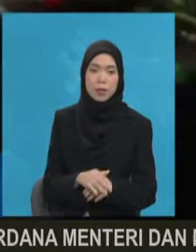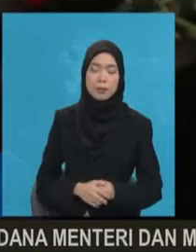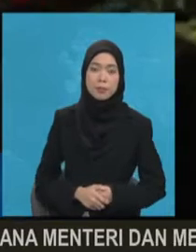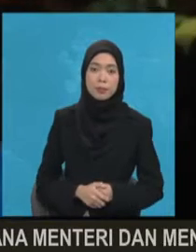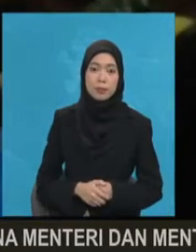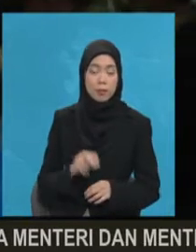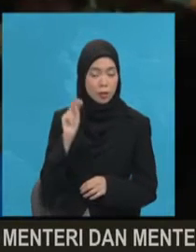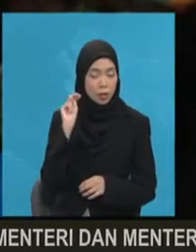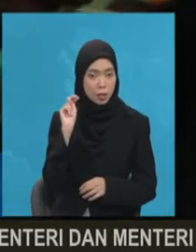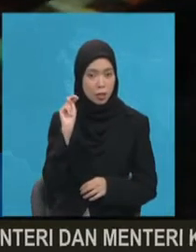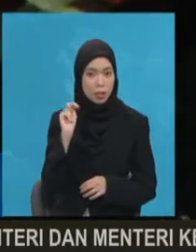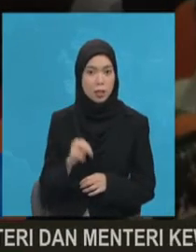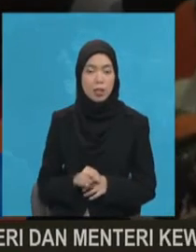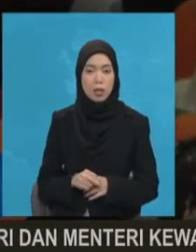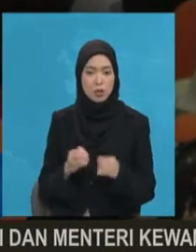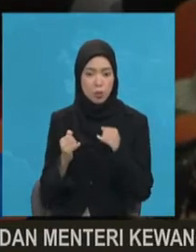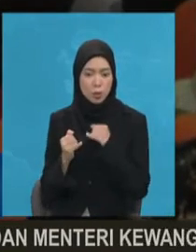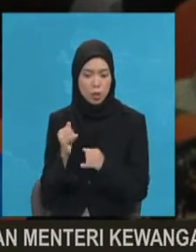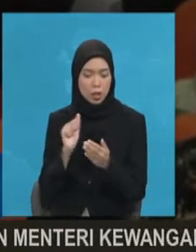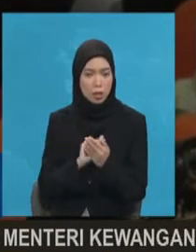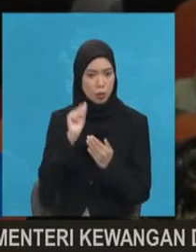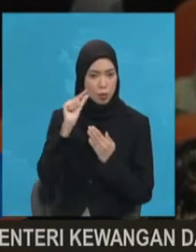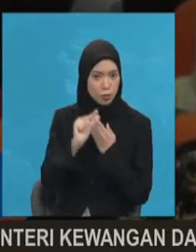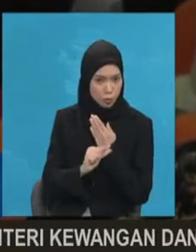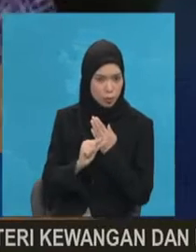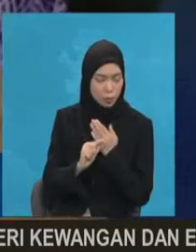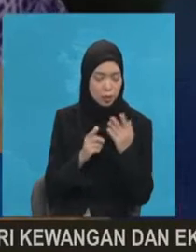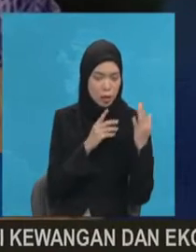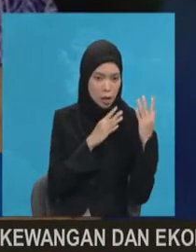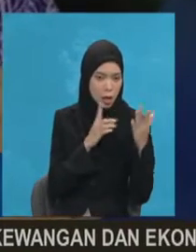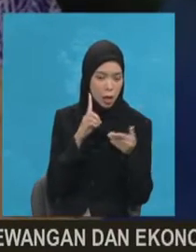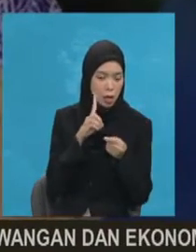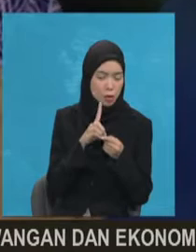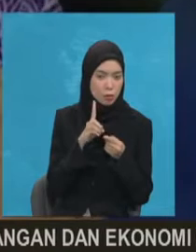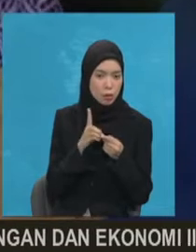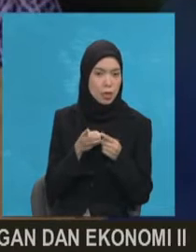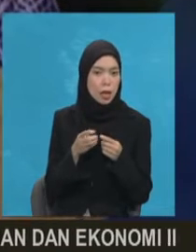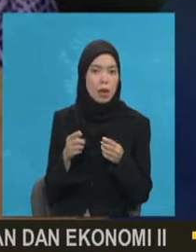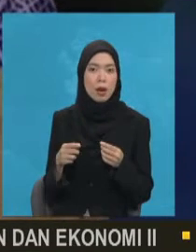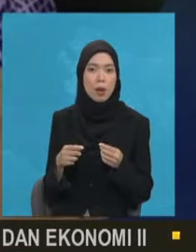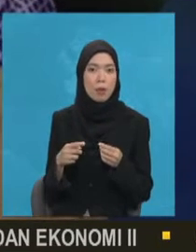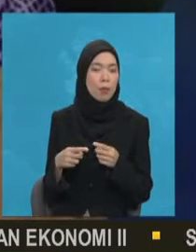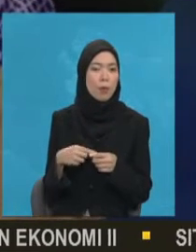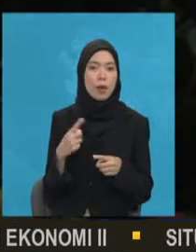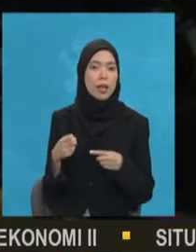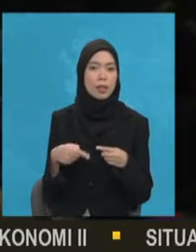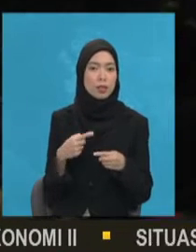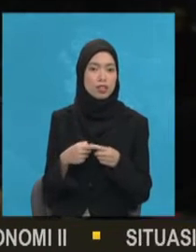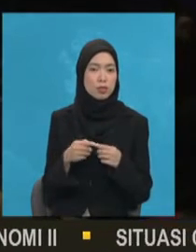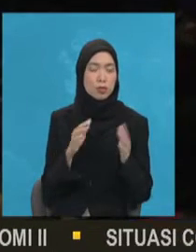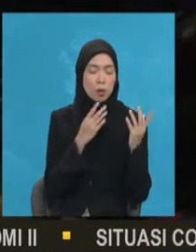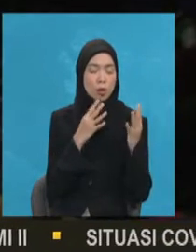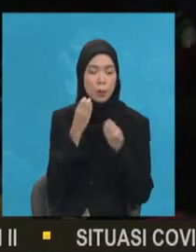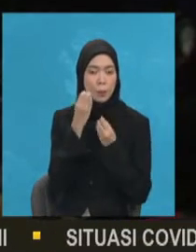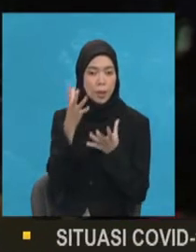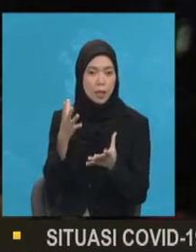umum pada Penghujung bulan ogos tetapi taruh ininya akan diumumkan melalui media sosial menurut penerbitnya film